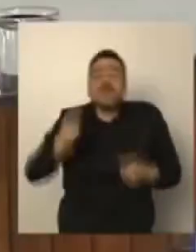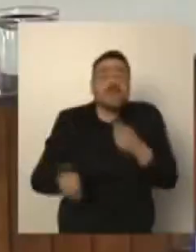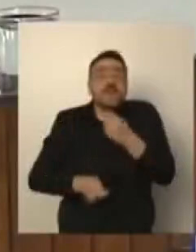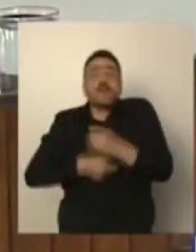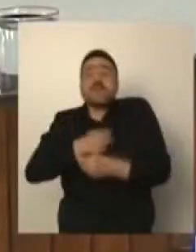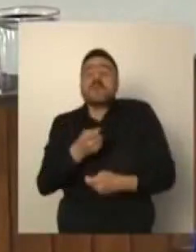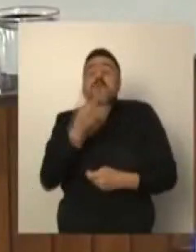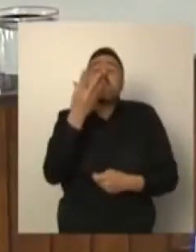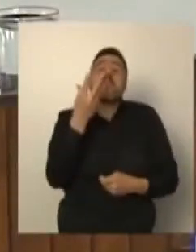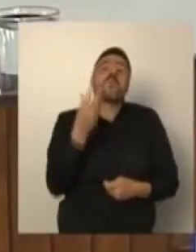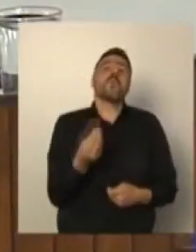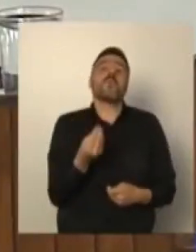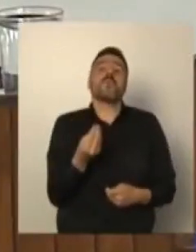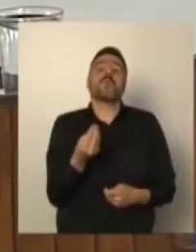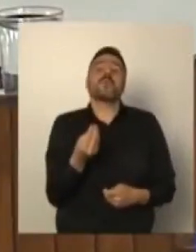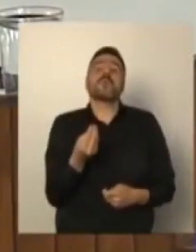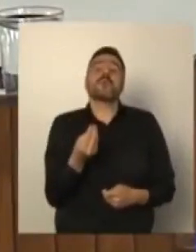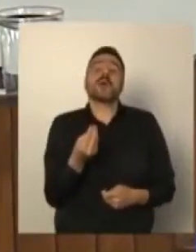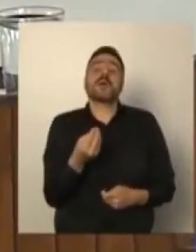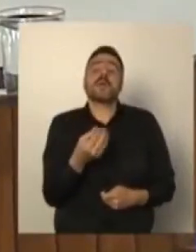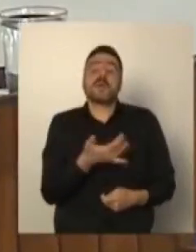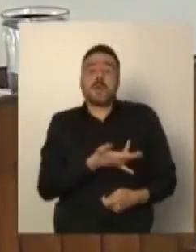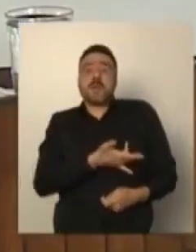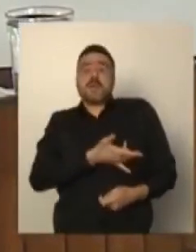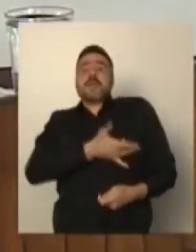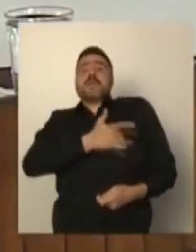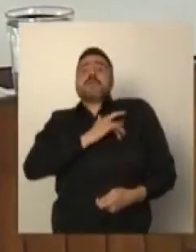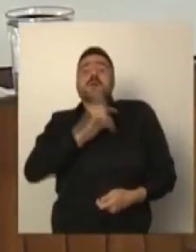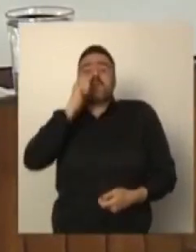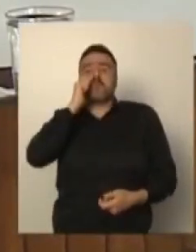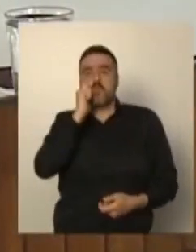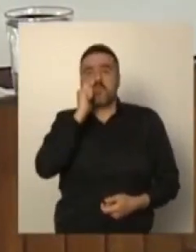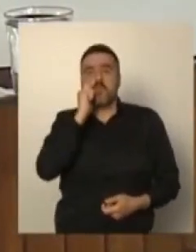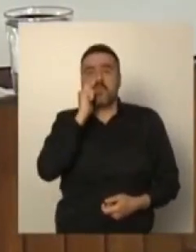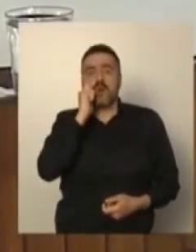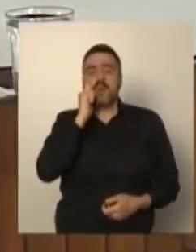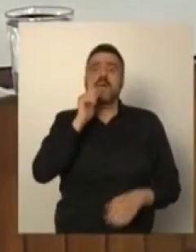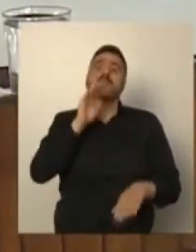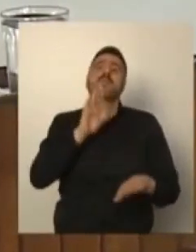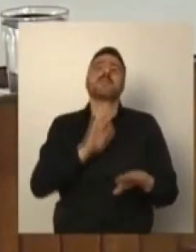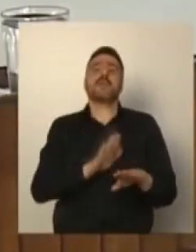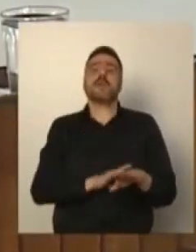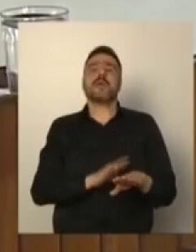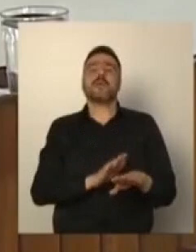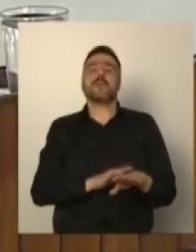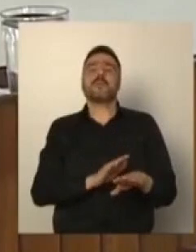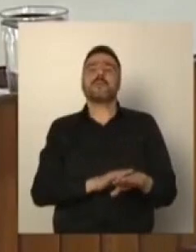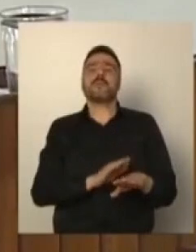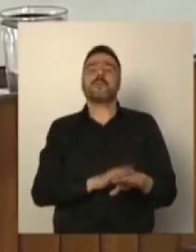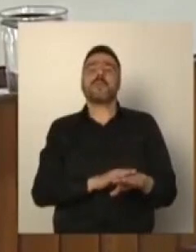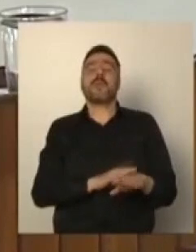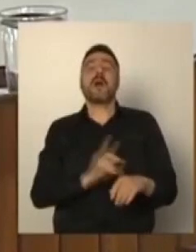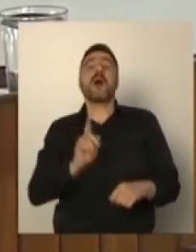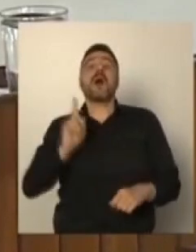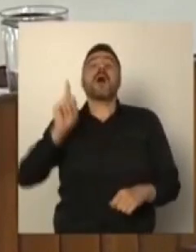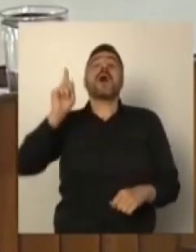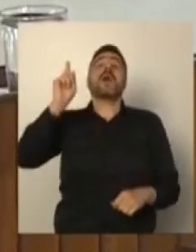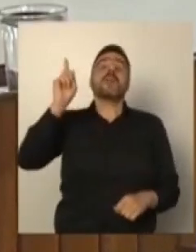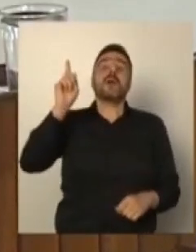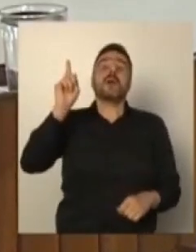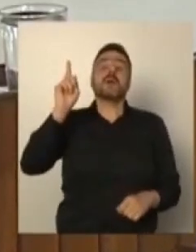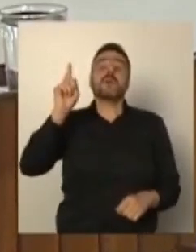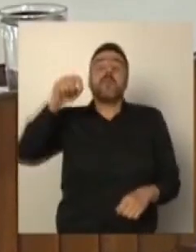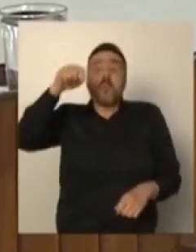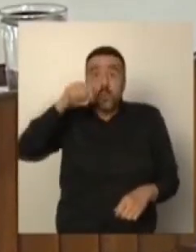yaşayan şuurlu müminlerden eyle. Ey vaadinden dönmeyen Mevlamız,